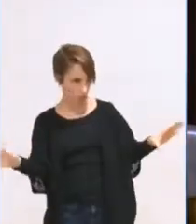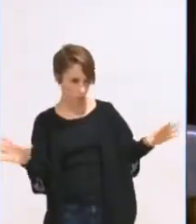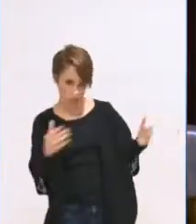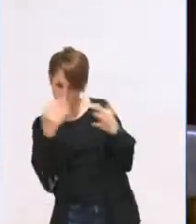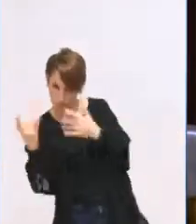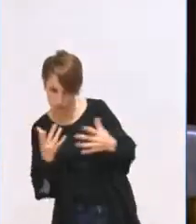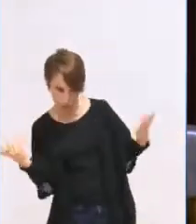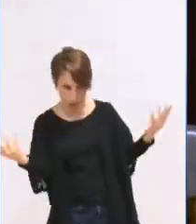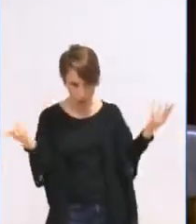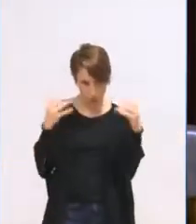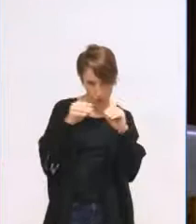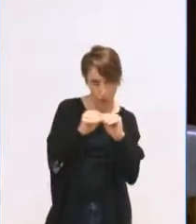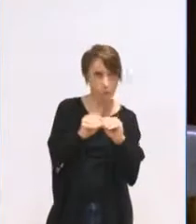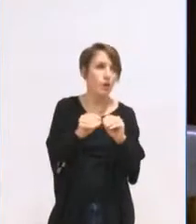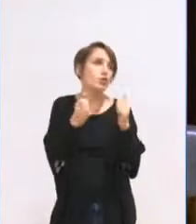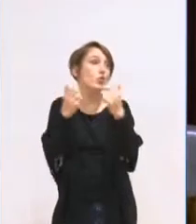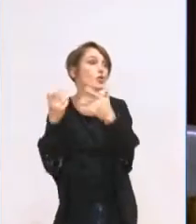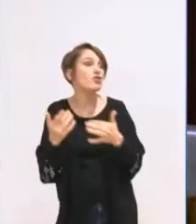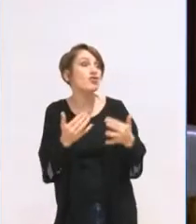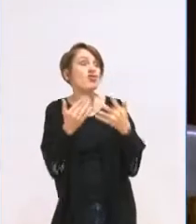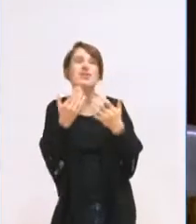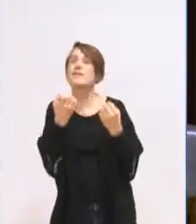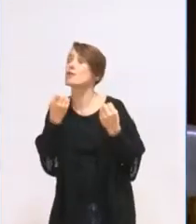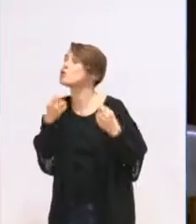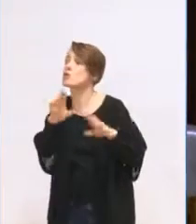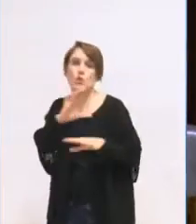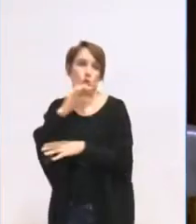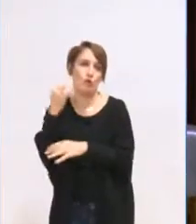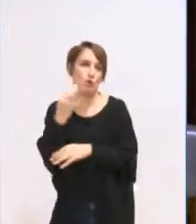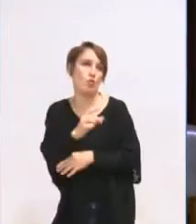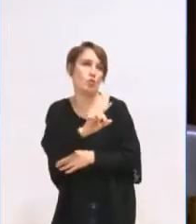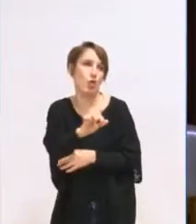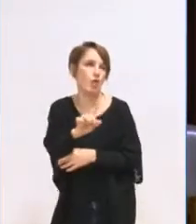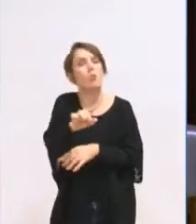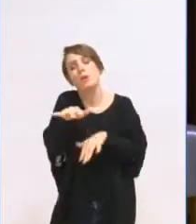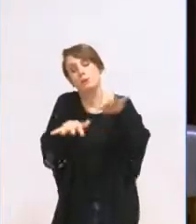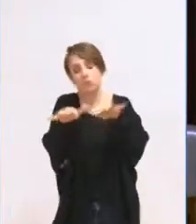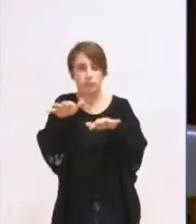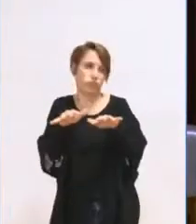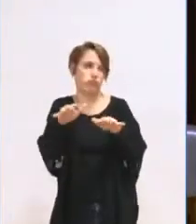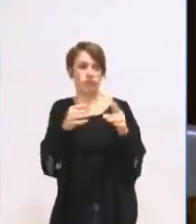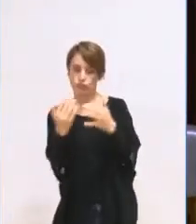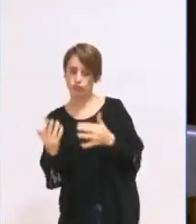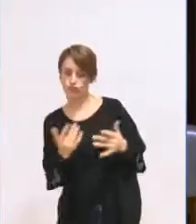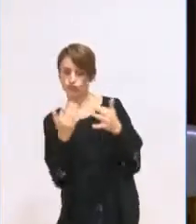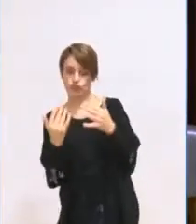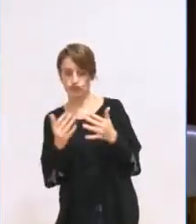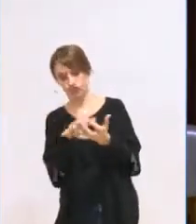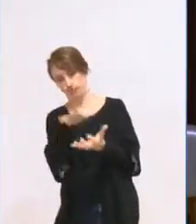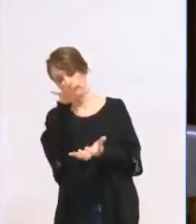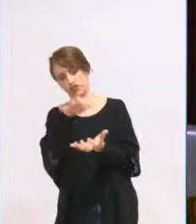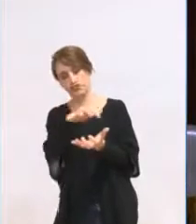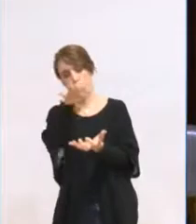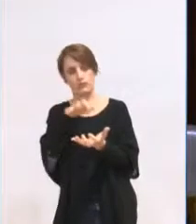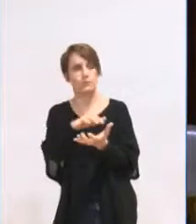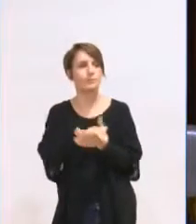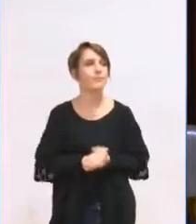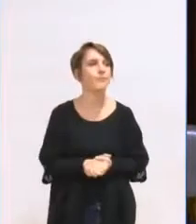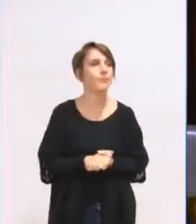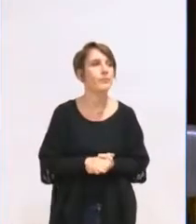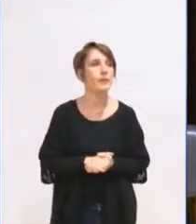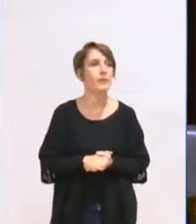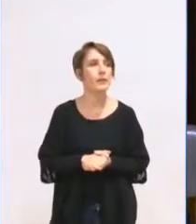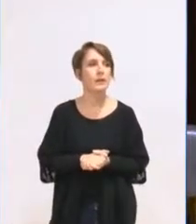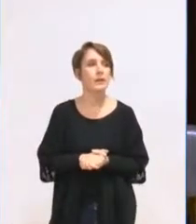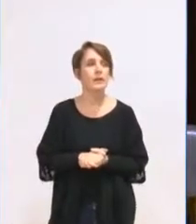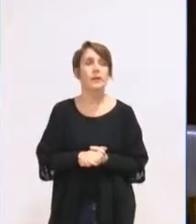pas d'une fiabilité 100% au centime près. Ceci dit, quelques chiffres qu'il faut rappeler dans le cadre de cette